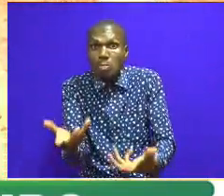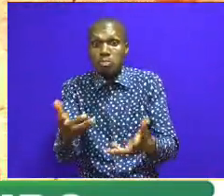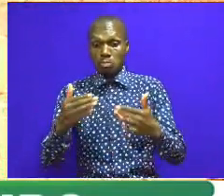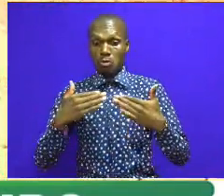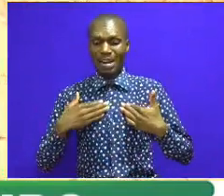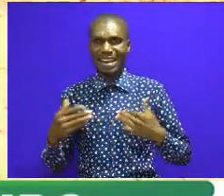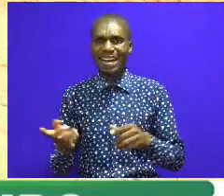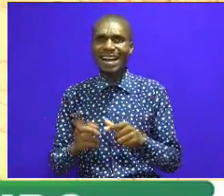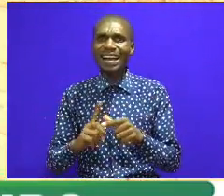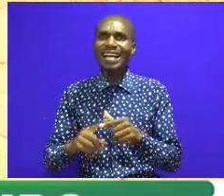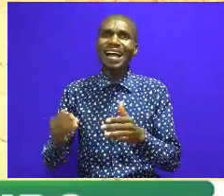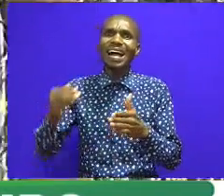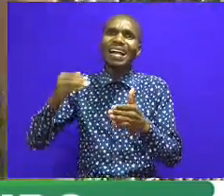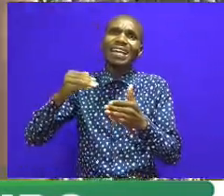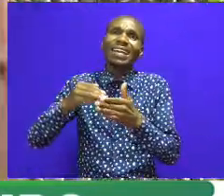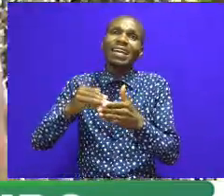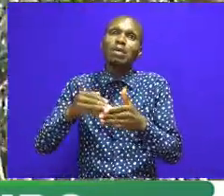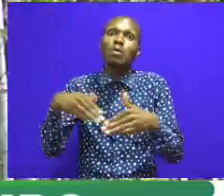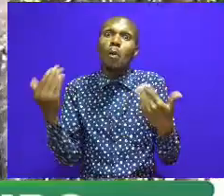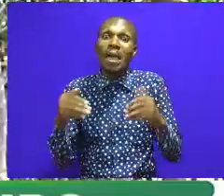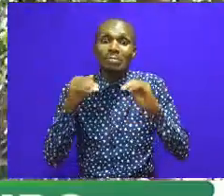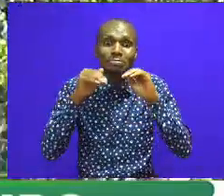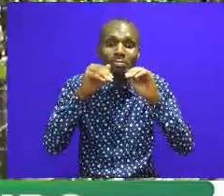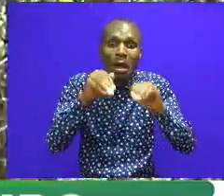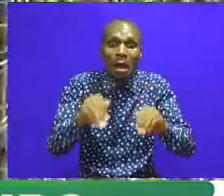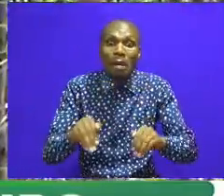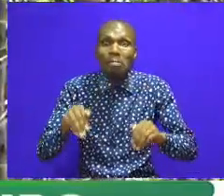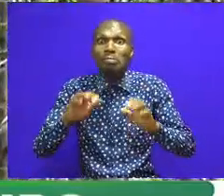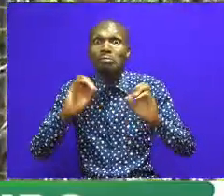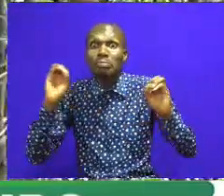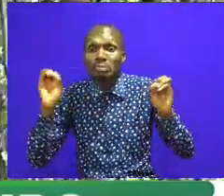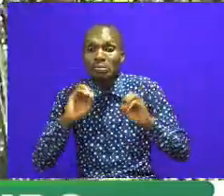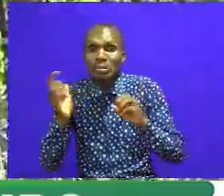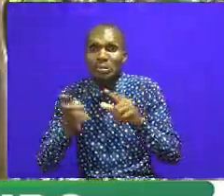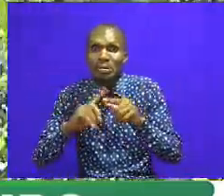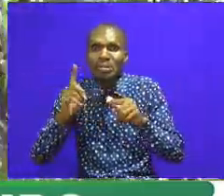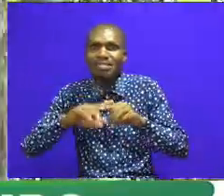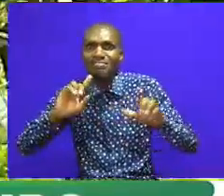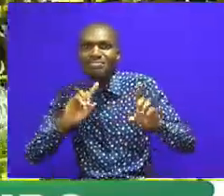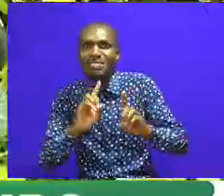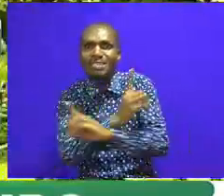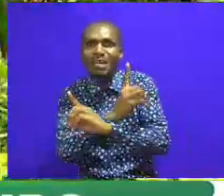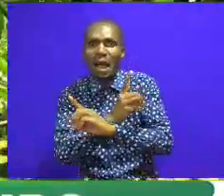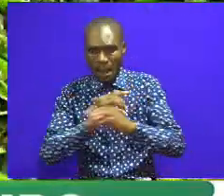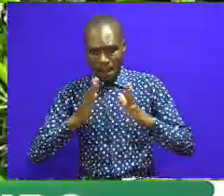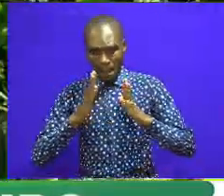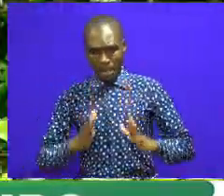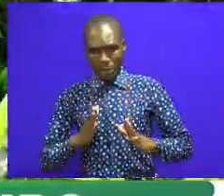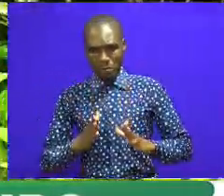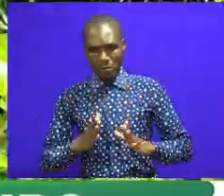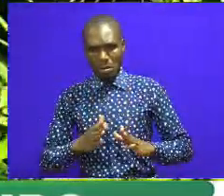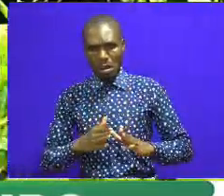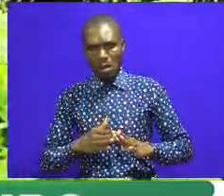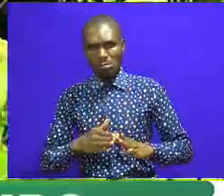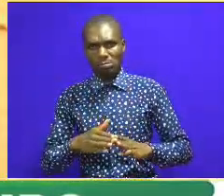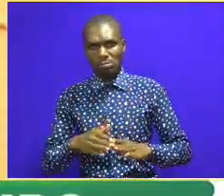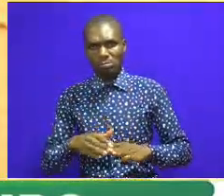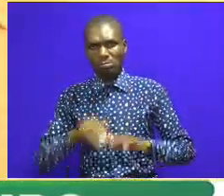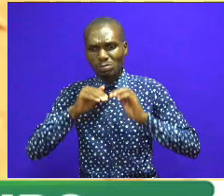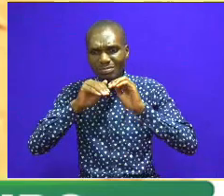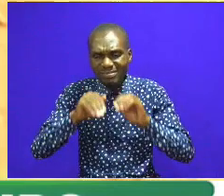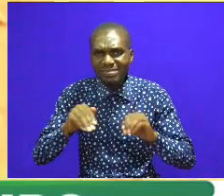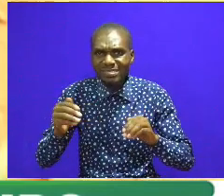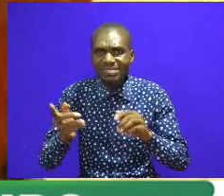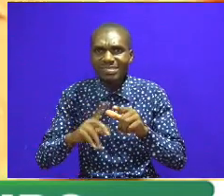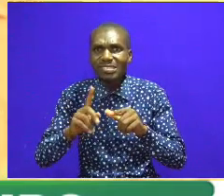kichyo, nigo batebanga, nonyena seba kuri matibati geirie, kurende na bantabao, baga enrete kwenyorira ligesa. Bona